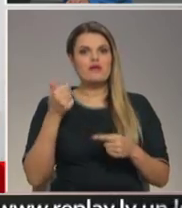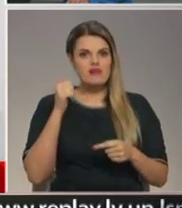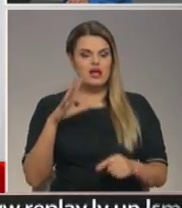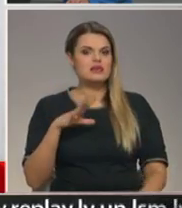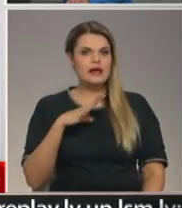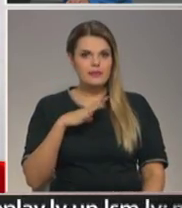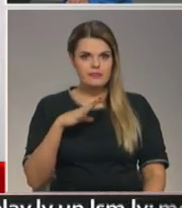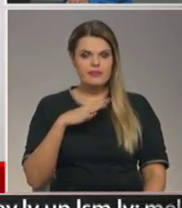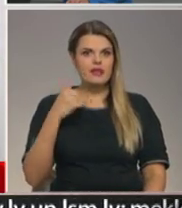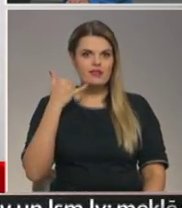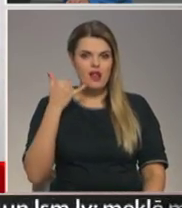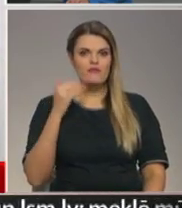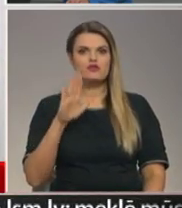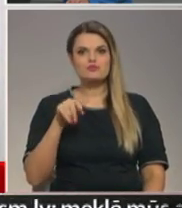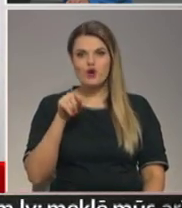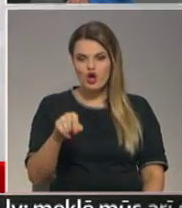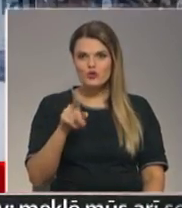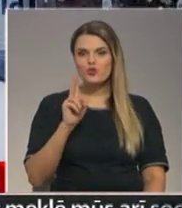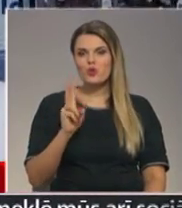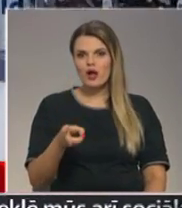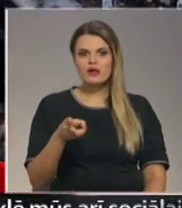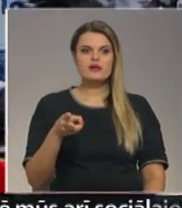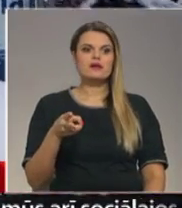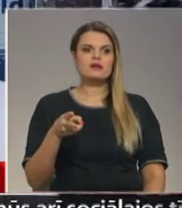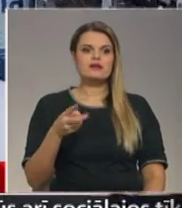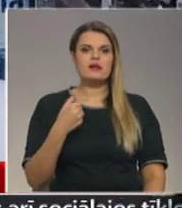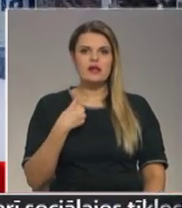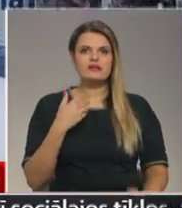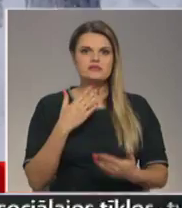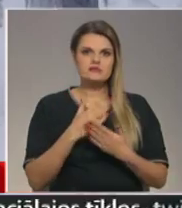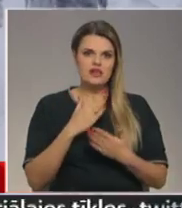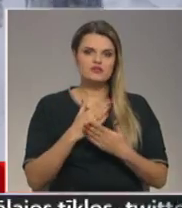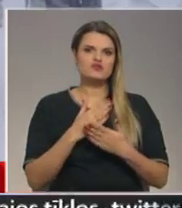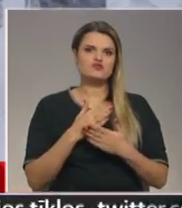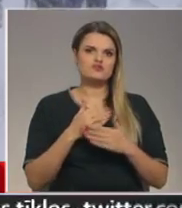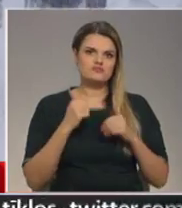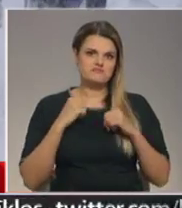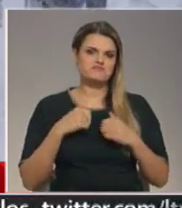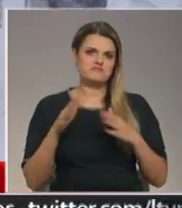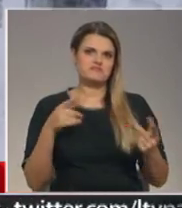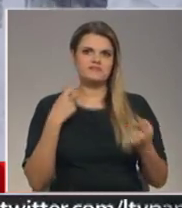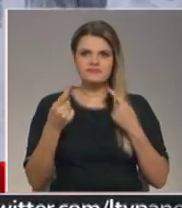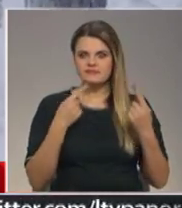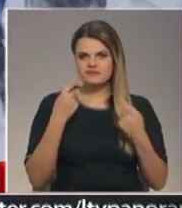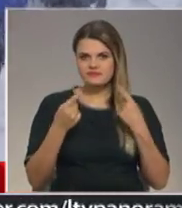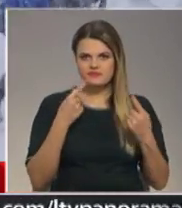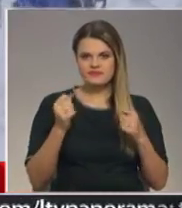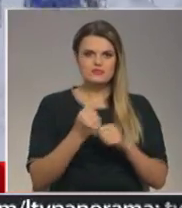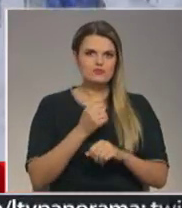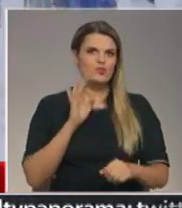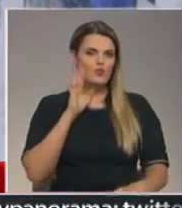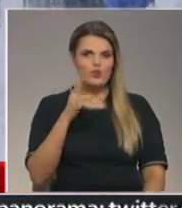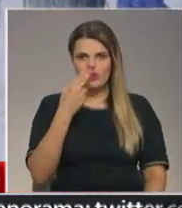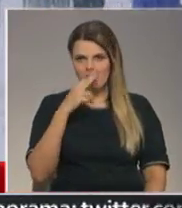bija telefoniski par to, ka es esmu katrā ziņā atvērts un ieinteresēts sarunām, kaut no